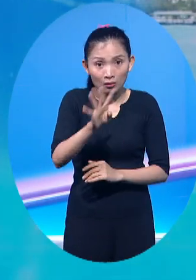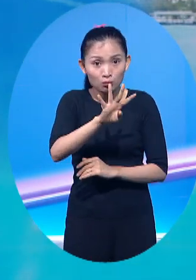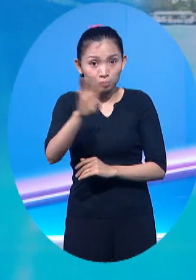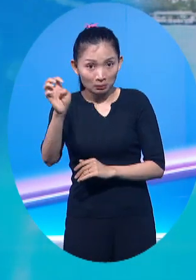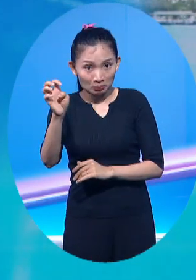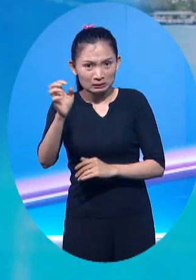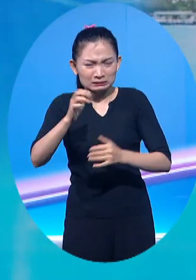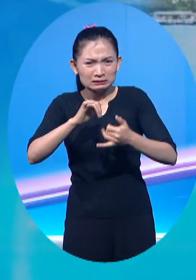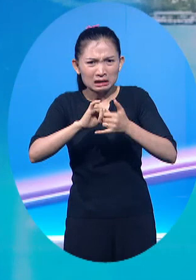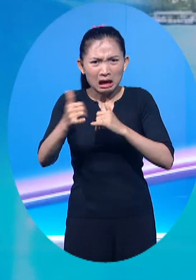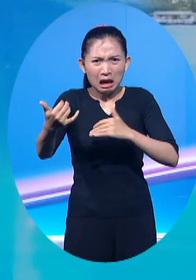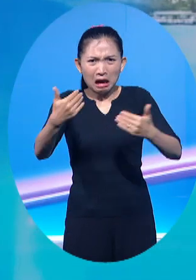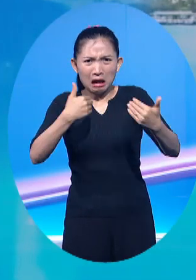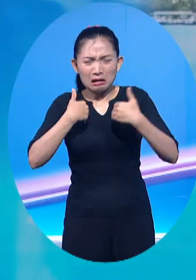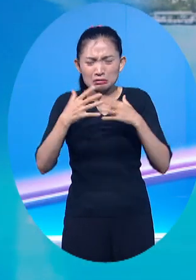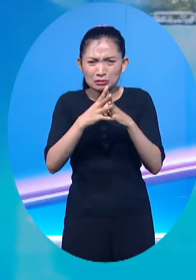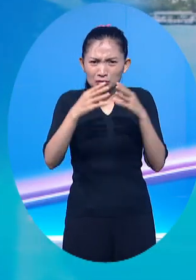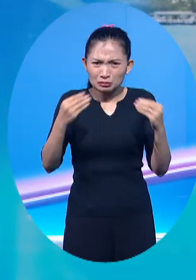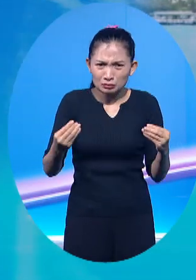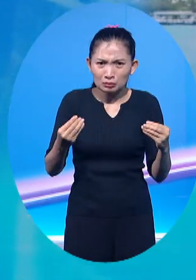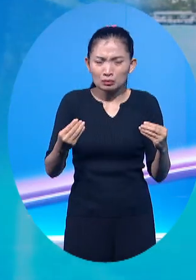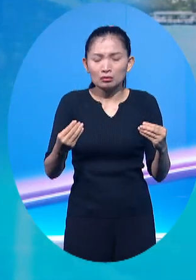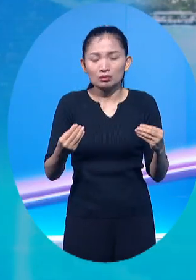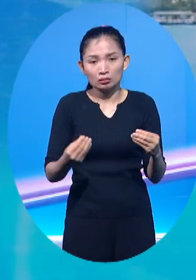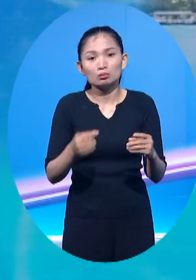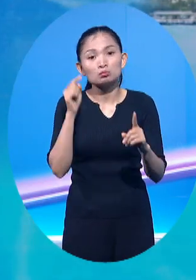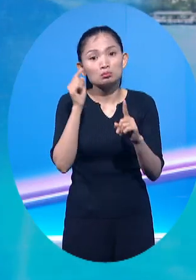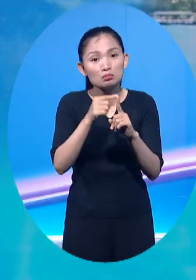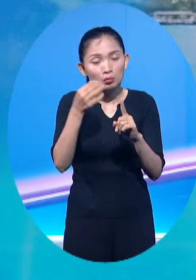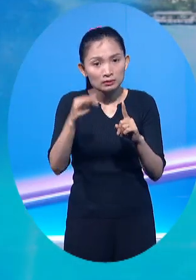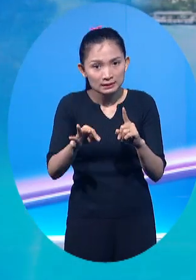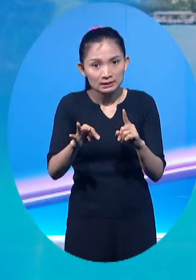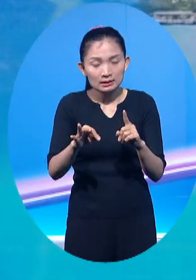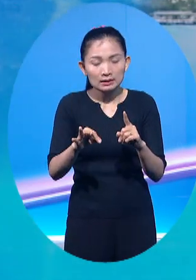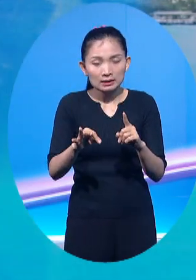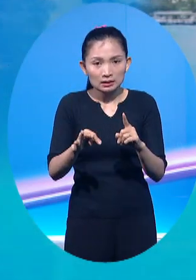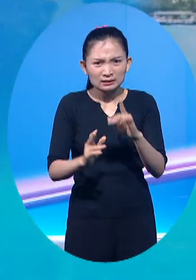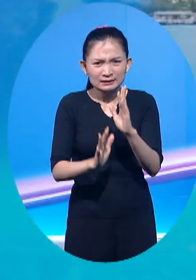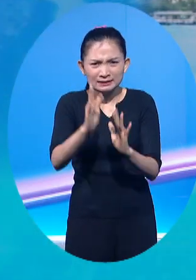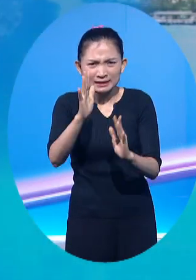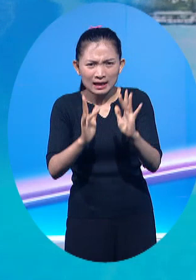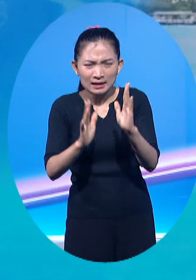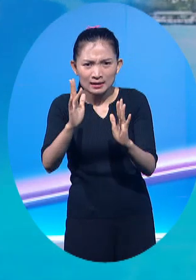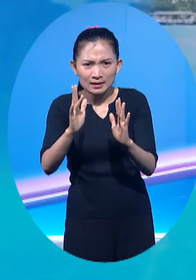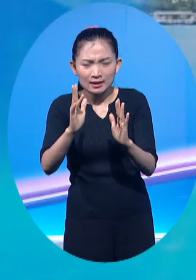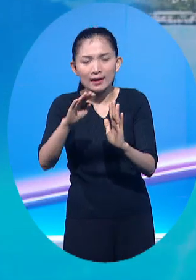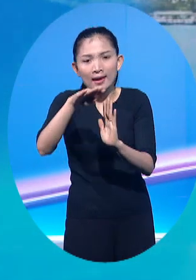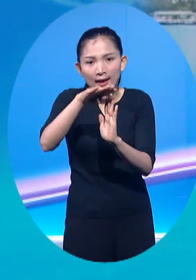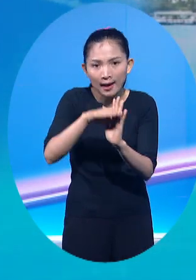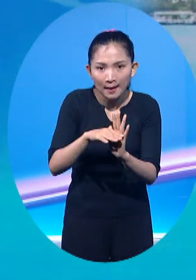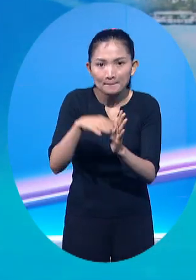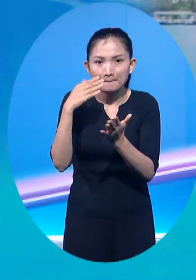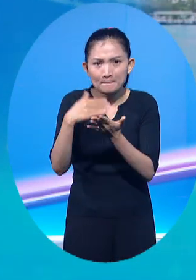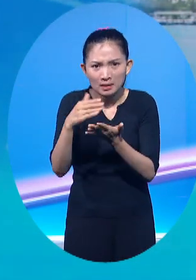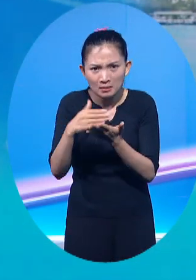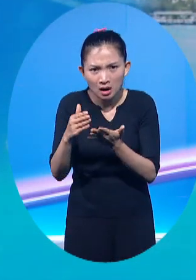gần 900 tỷ đồng. Để giảm thiểu các rủi ro thiệt hại do cháy nổ gây ra, việc cảnh báo cháy sớm là điều vô cùng quan trọng. Tại buổi ra mắt showroom đầu